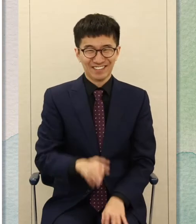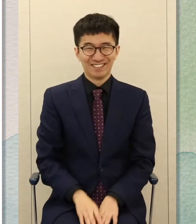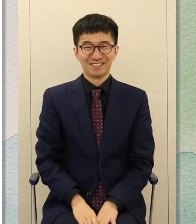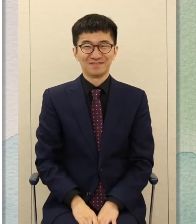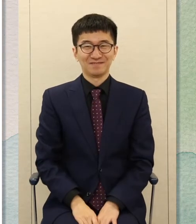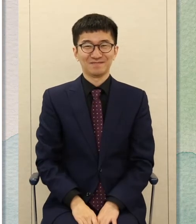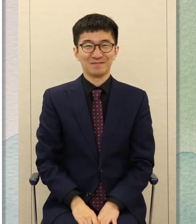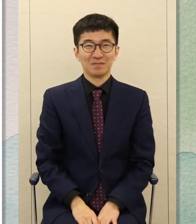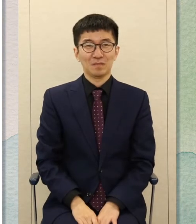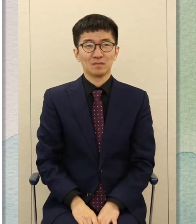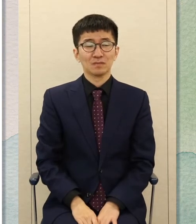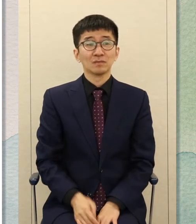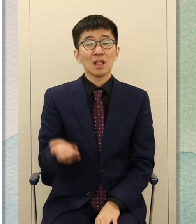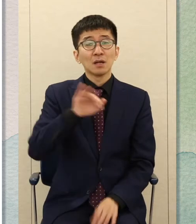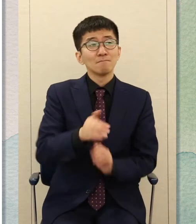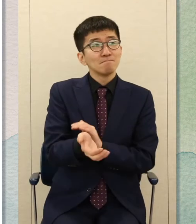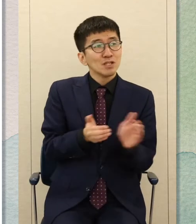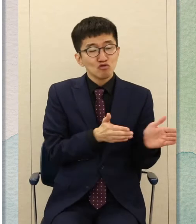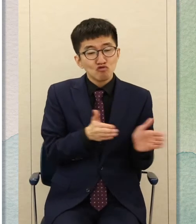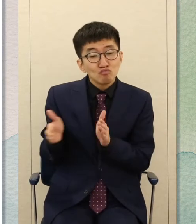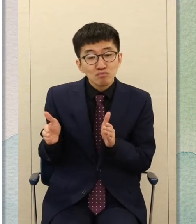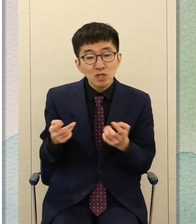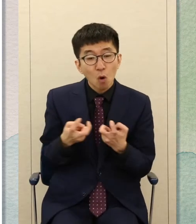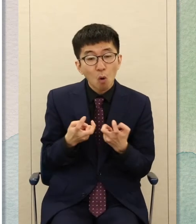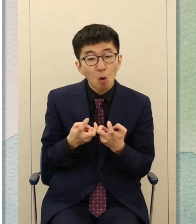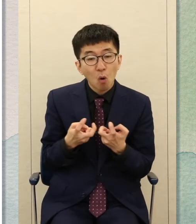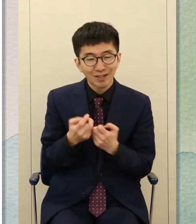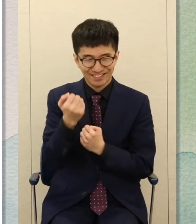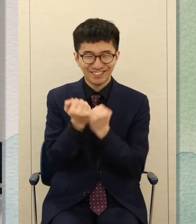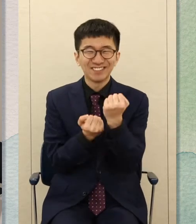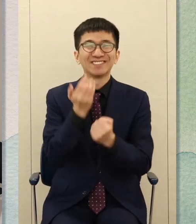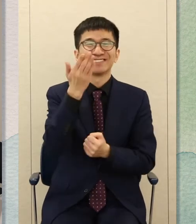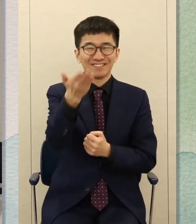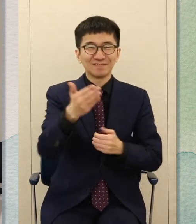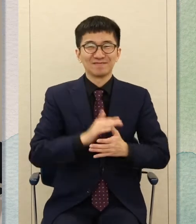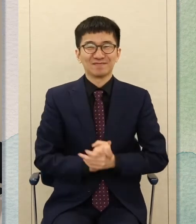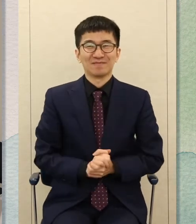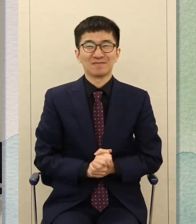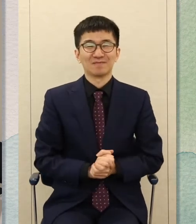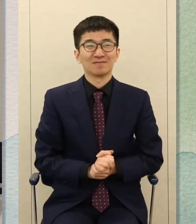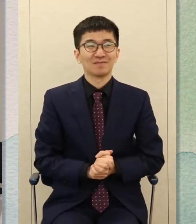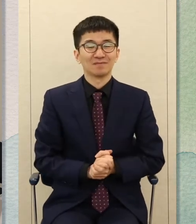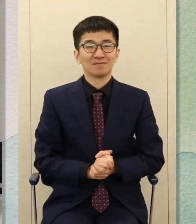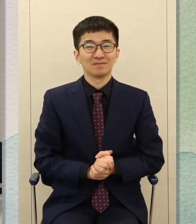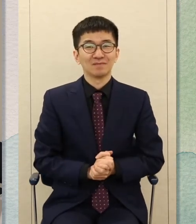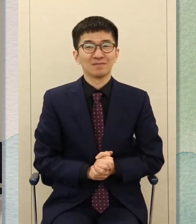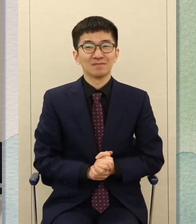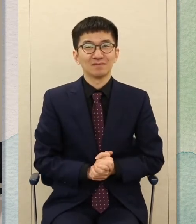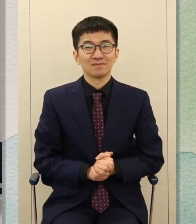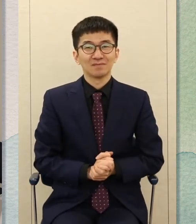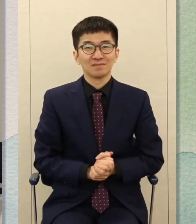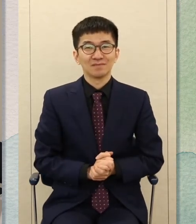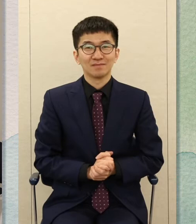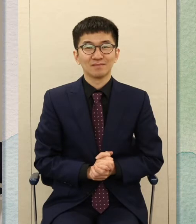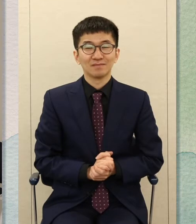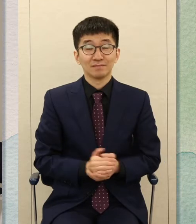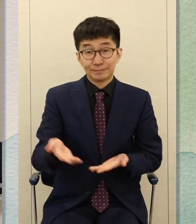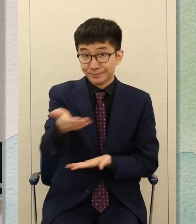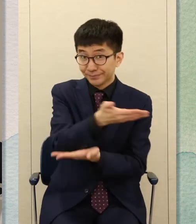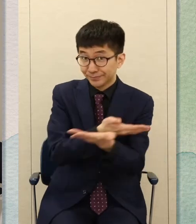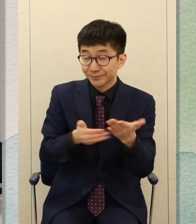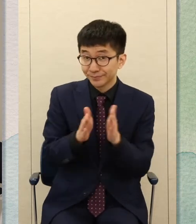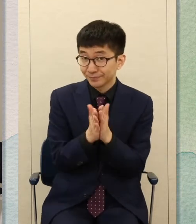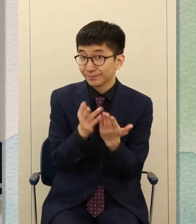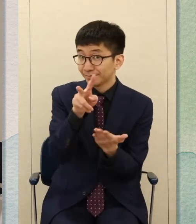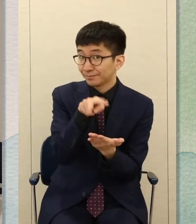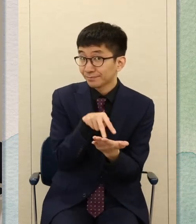읽기 전에 그러면 뭐를 먼저 준비하면 참 좋을까? 이것부터 먼저 좀 말씀드리면요. 같이 읽기는, 예, 이게 이제